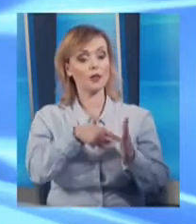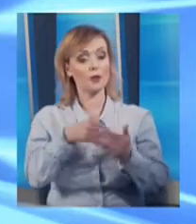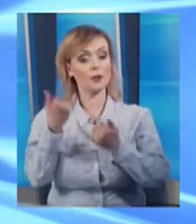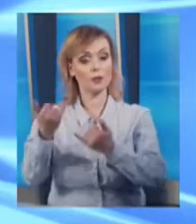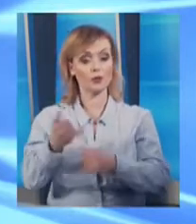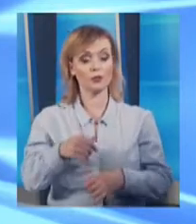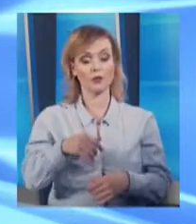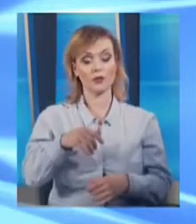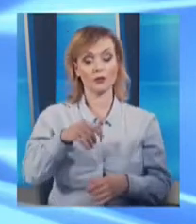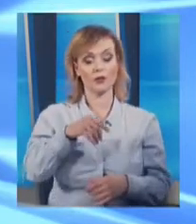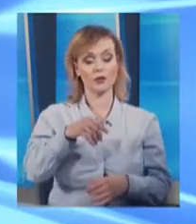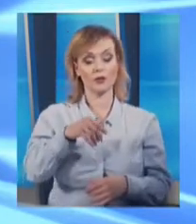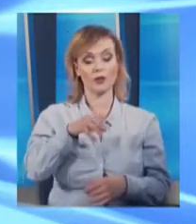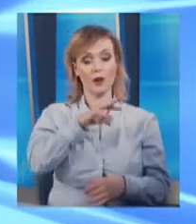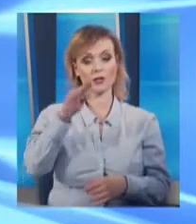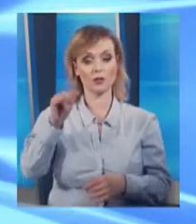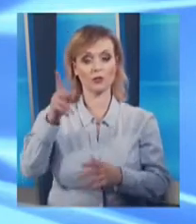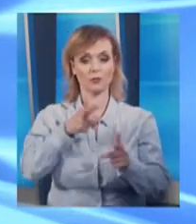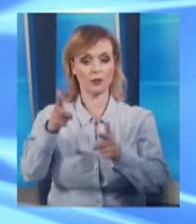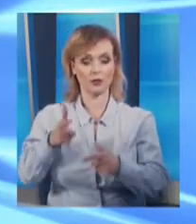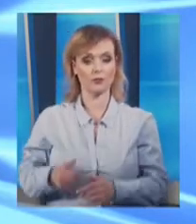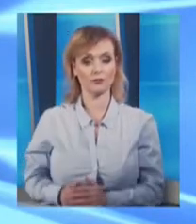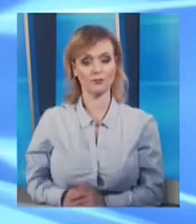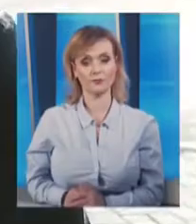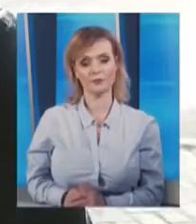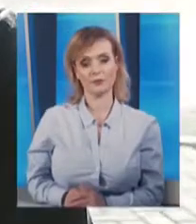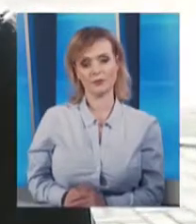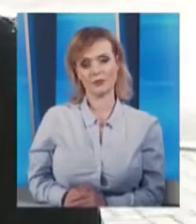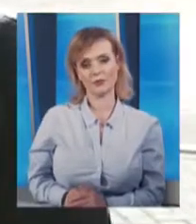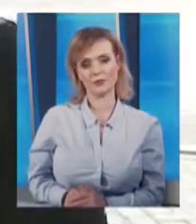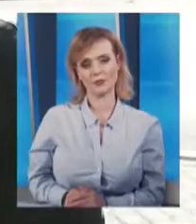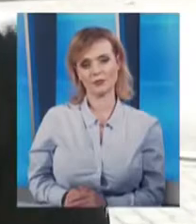pentru domnul Grosu, care a spus ultimul.